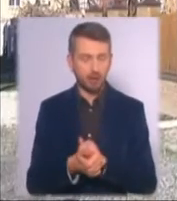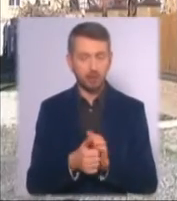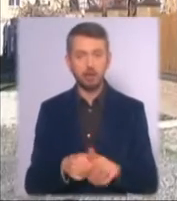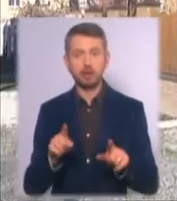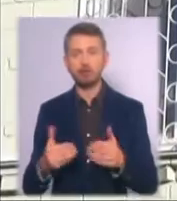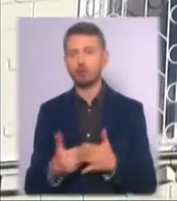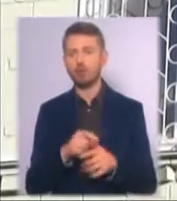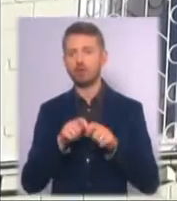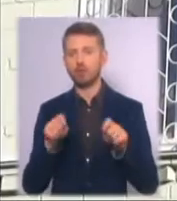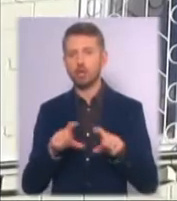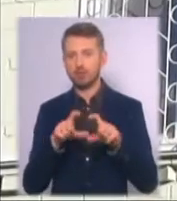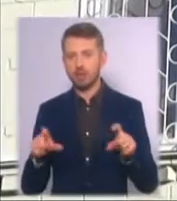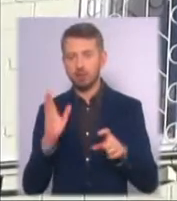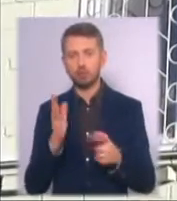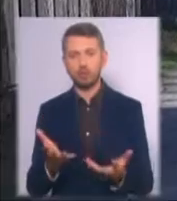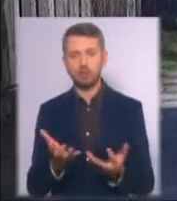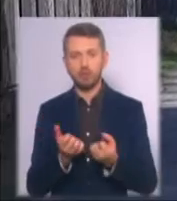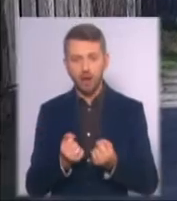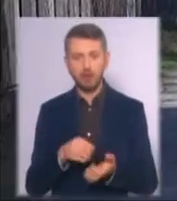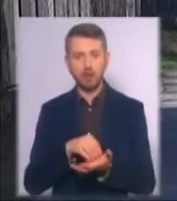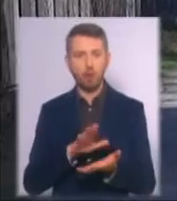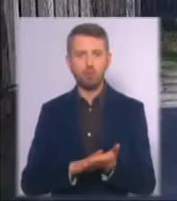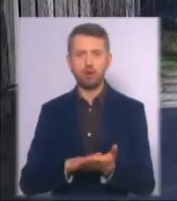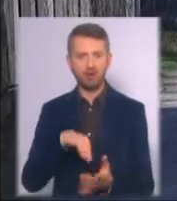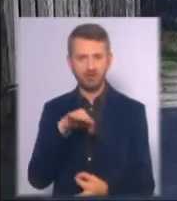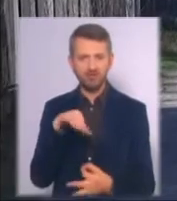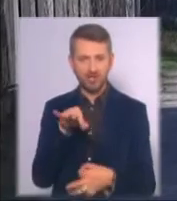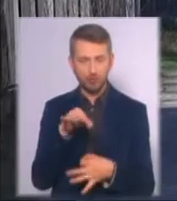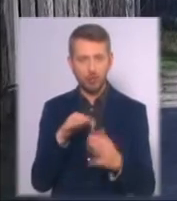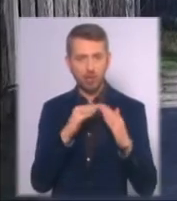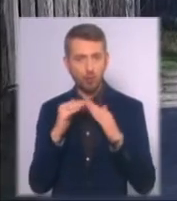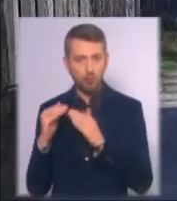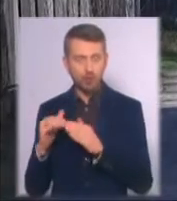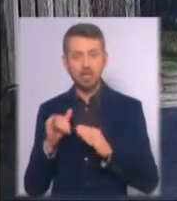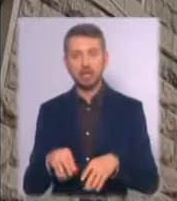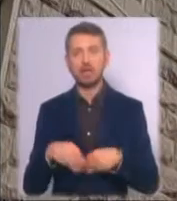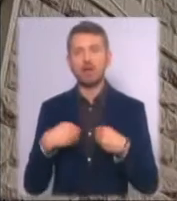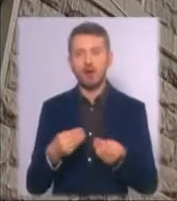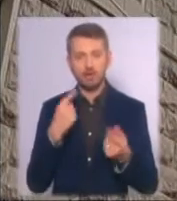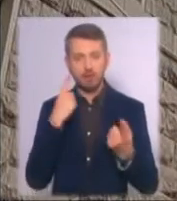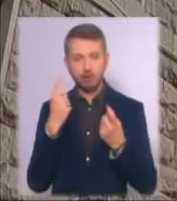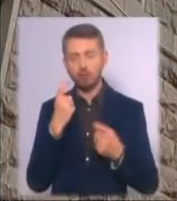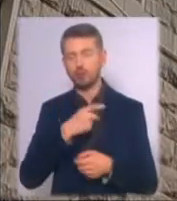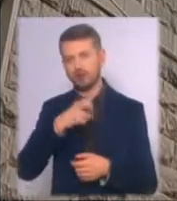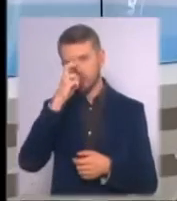новостворений департамент братиме на облік нічийну нерухомість і надаватиме відомості з Державного земельного кадастру.